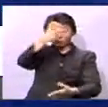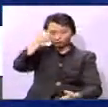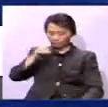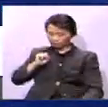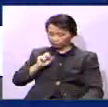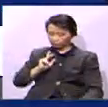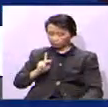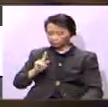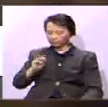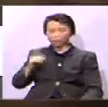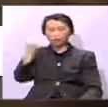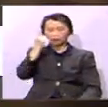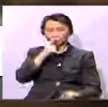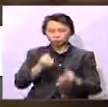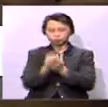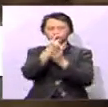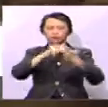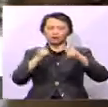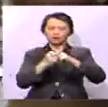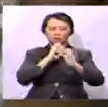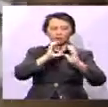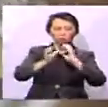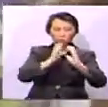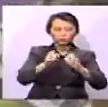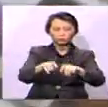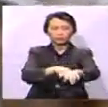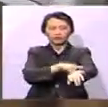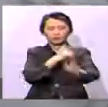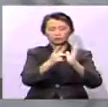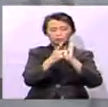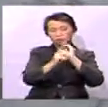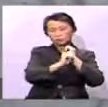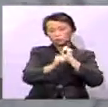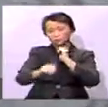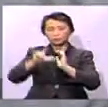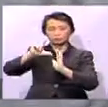SKMM tidak mahu berlaku sebarang masalah komunikasi sepanjang kempen PRU 14 nanti.